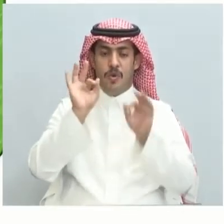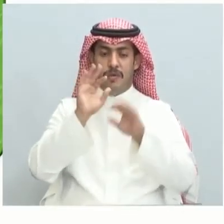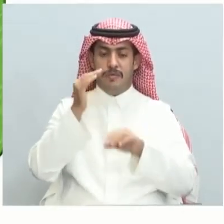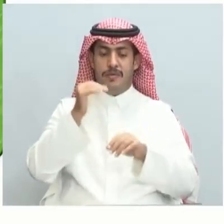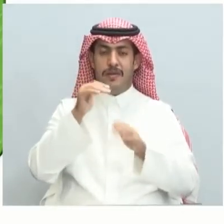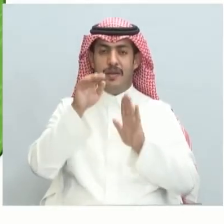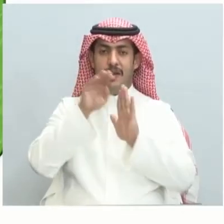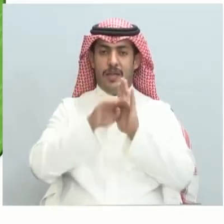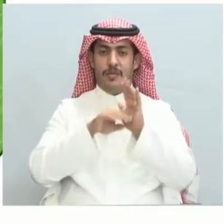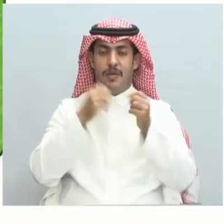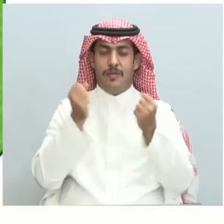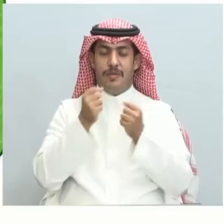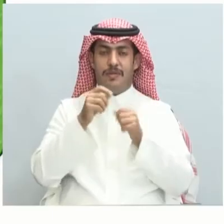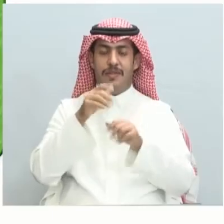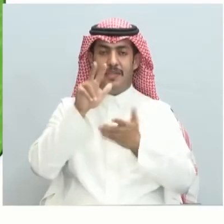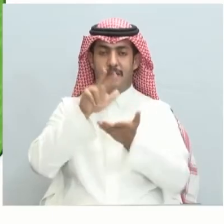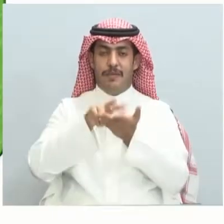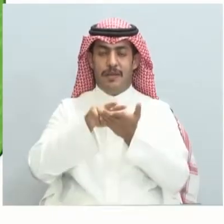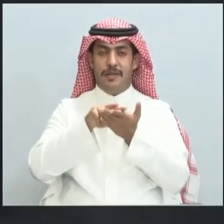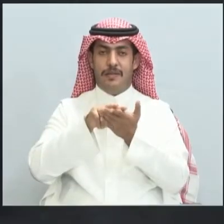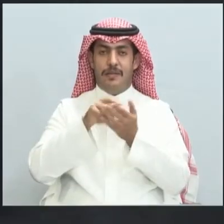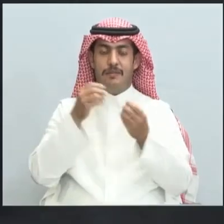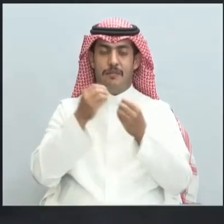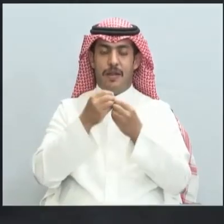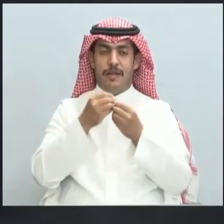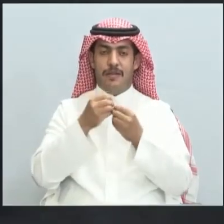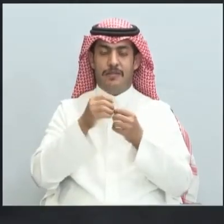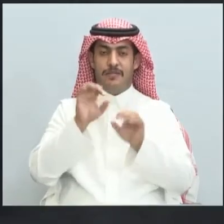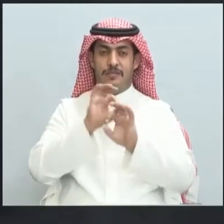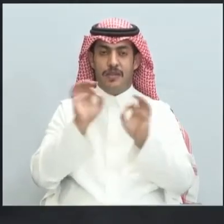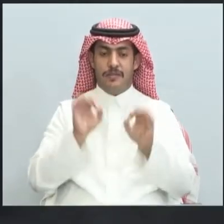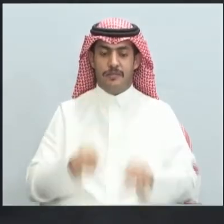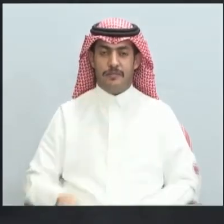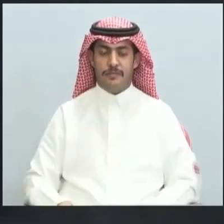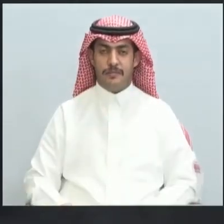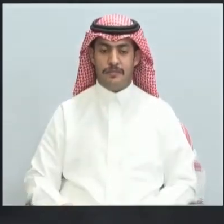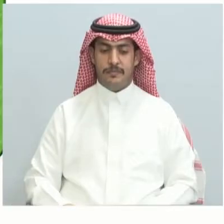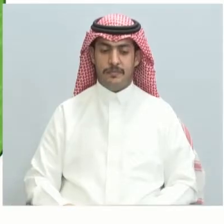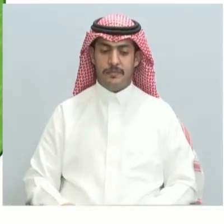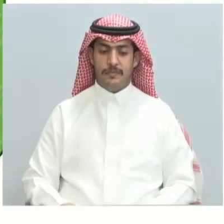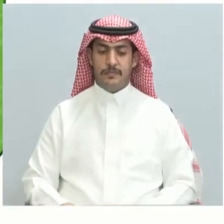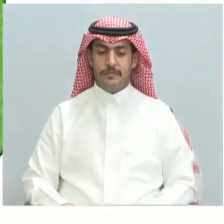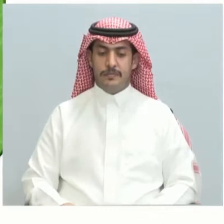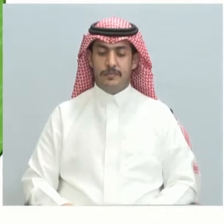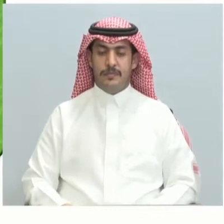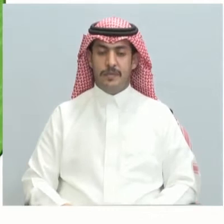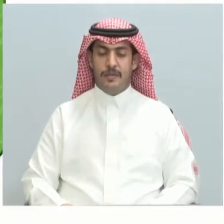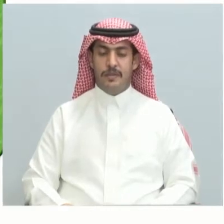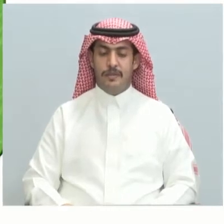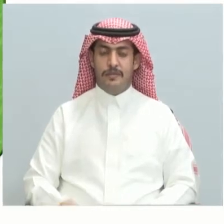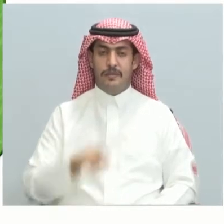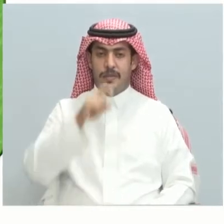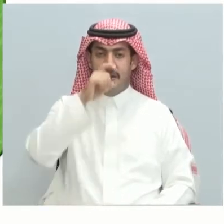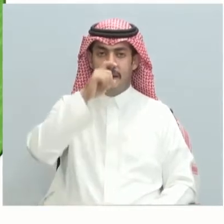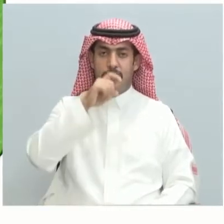خطوات في هذا النشاط سنقوم بتطبيقها معكم ابنائي وبناتي جاهزين بارك الله فيكم اذا الادوات التي نحتاجها